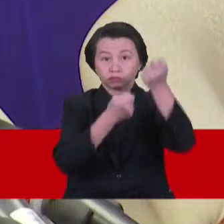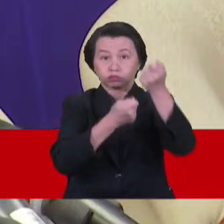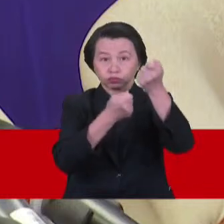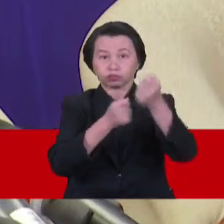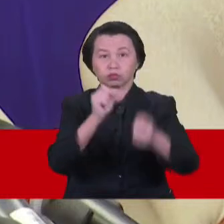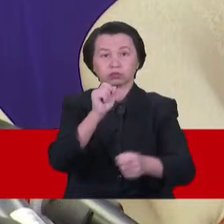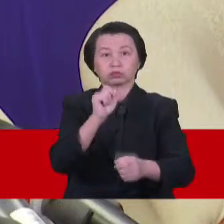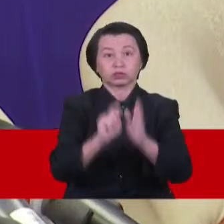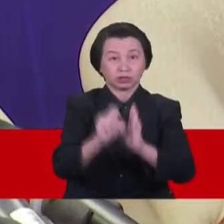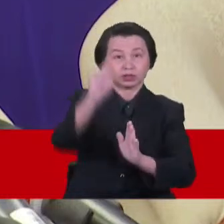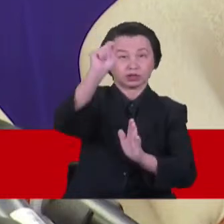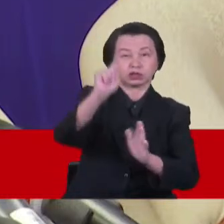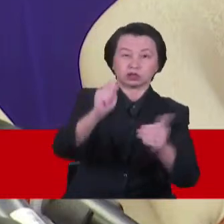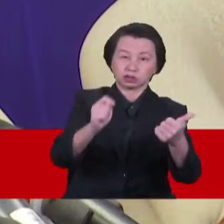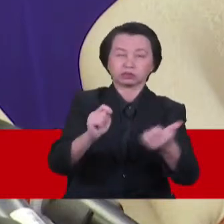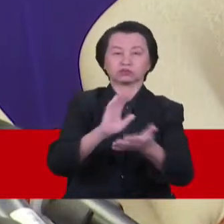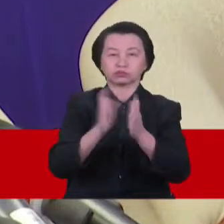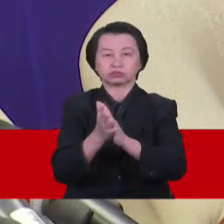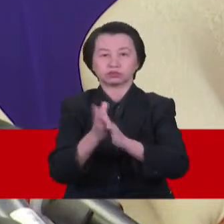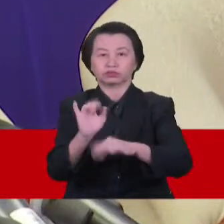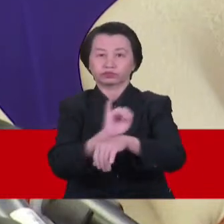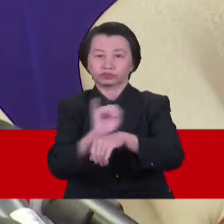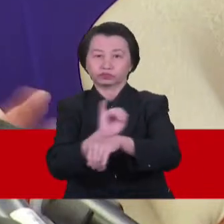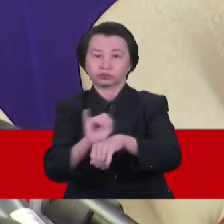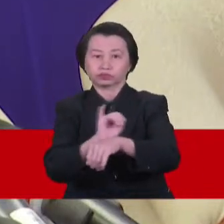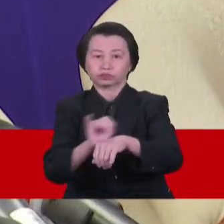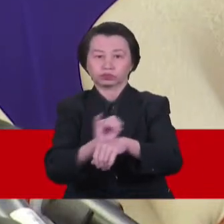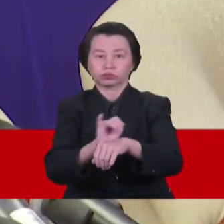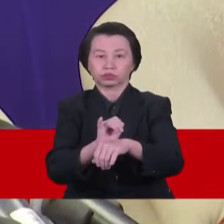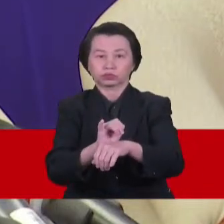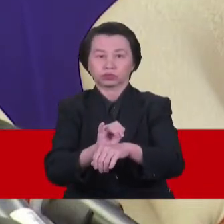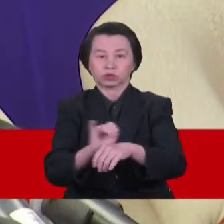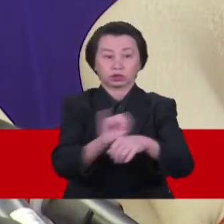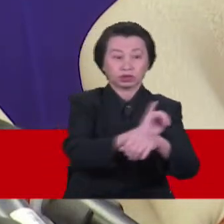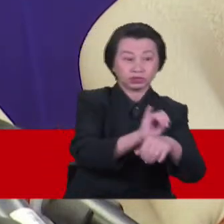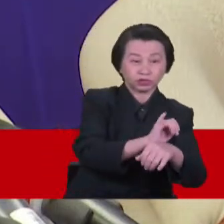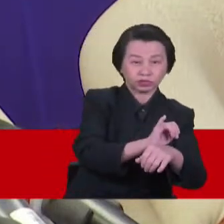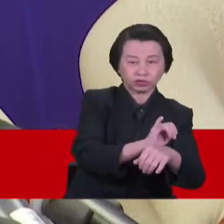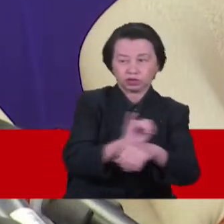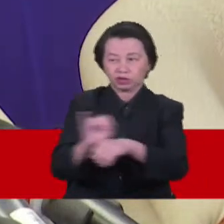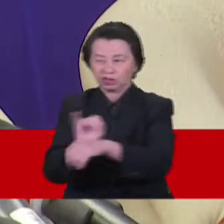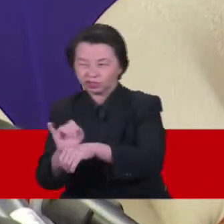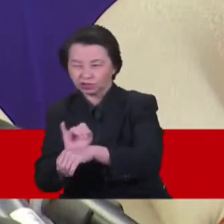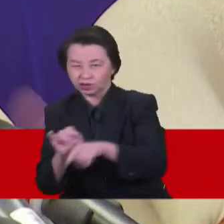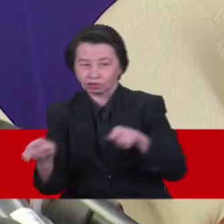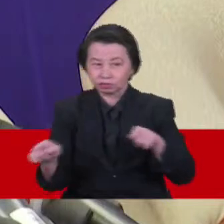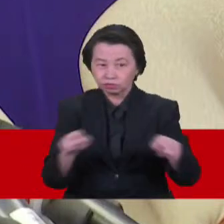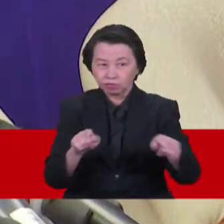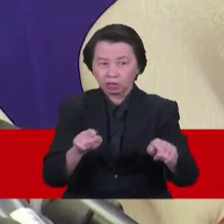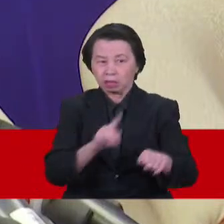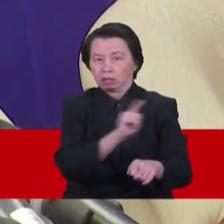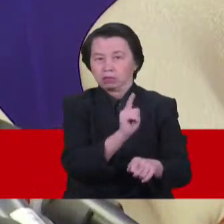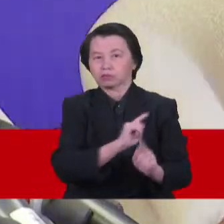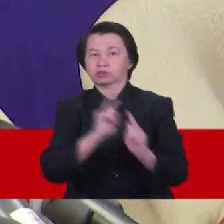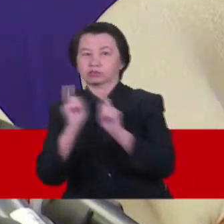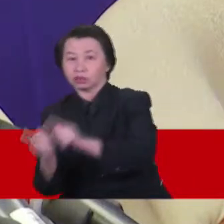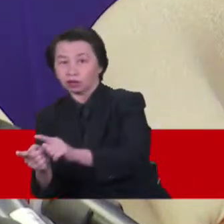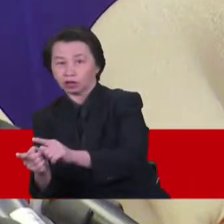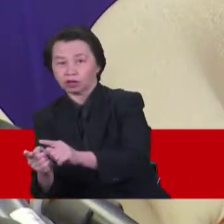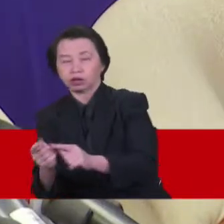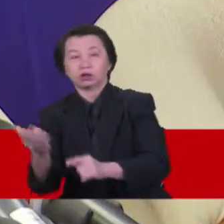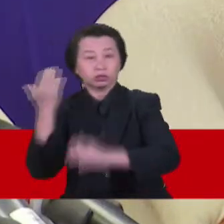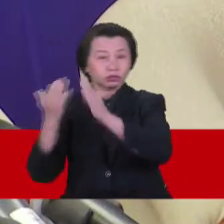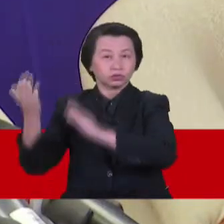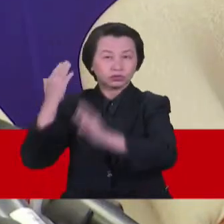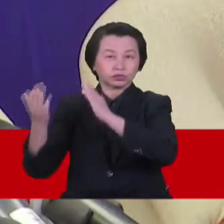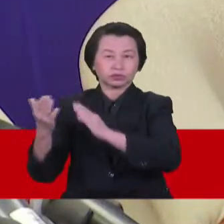agak tinggi. Jadi industri berlawan dengan industri, dia jadi beralih lah. Dulu mungkin tak